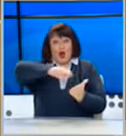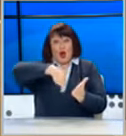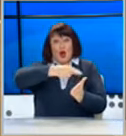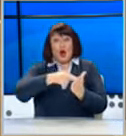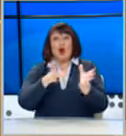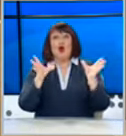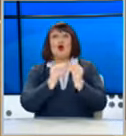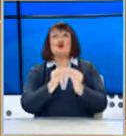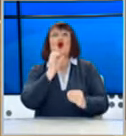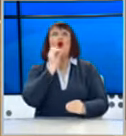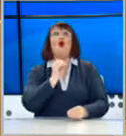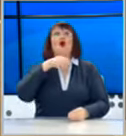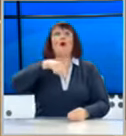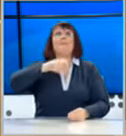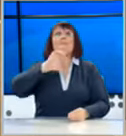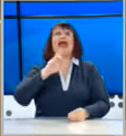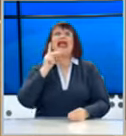τομέα, τον ΟΠΕΚΕΠΕ,